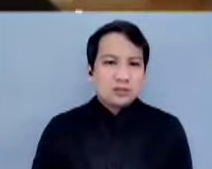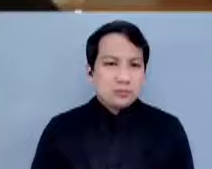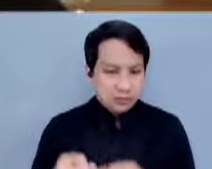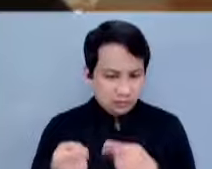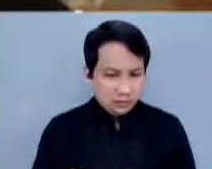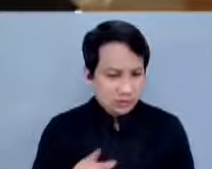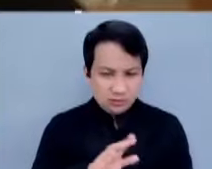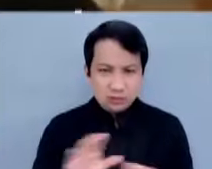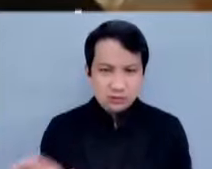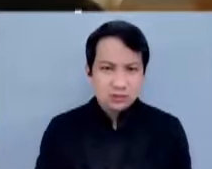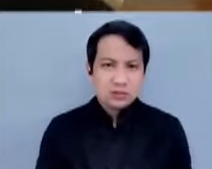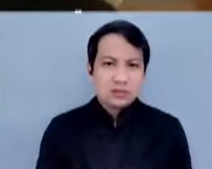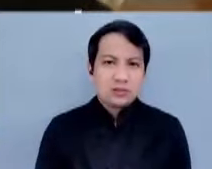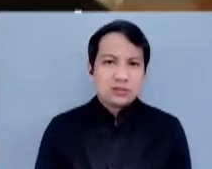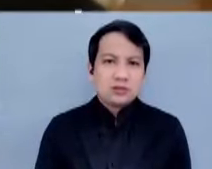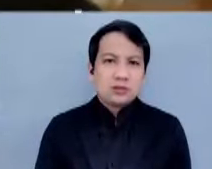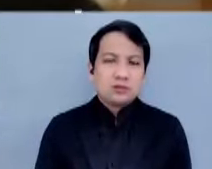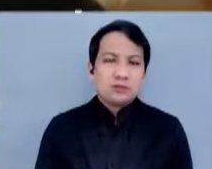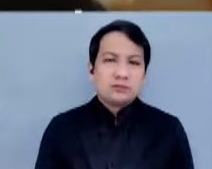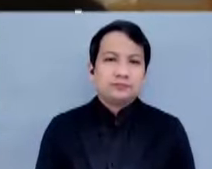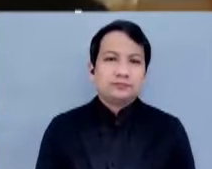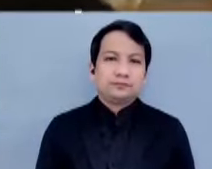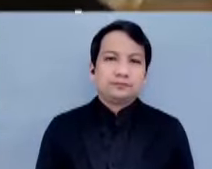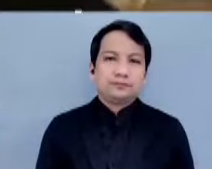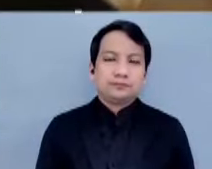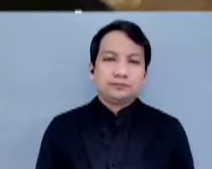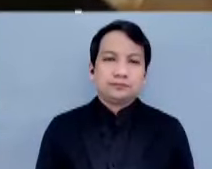why I'm doing this.